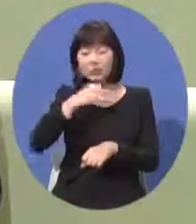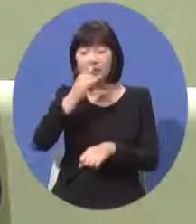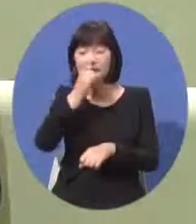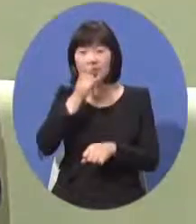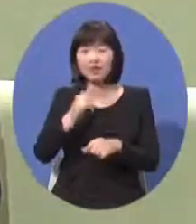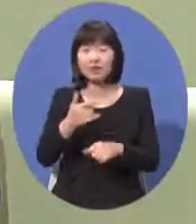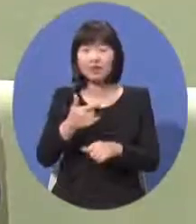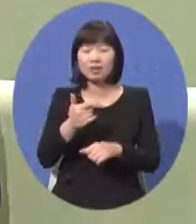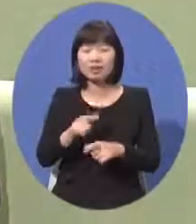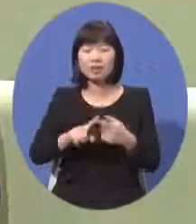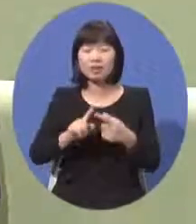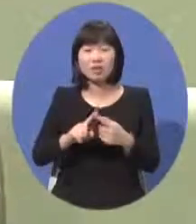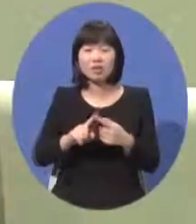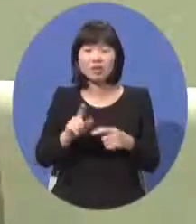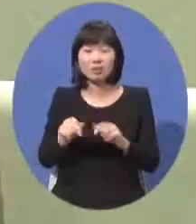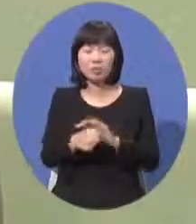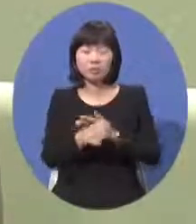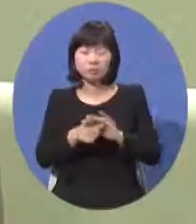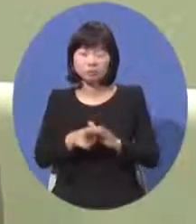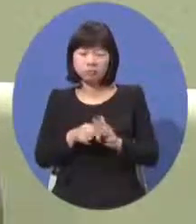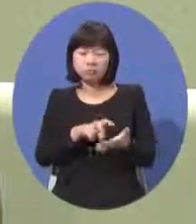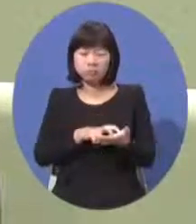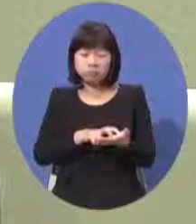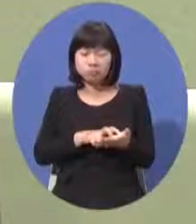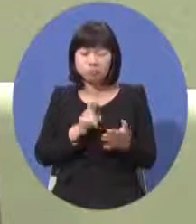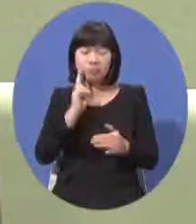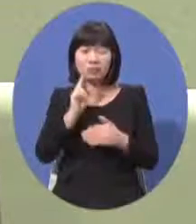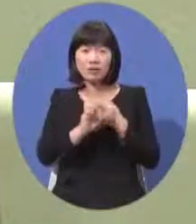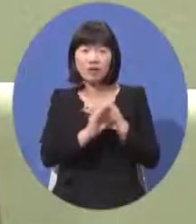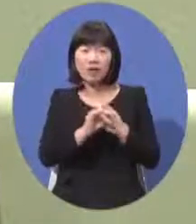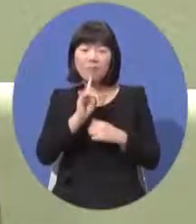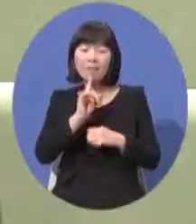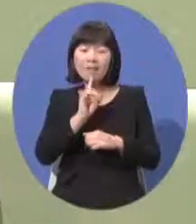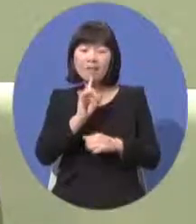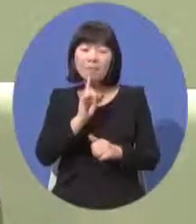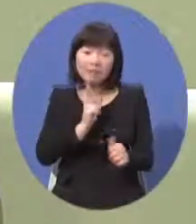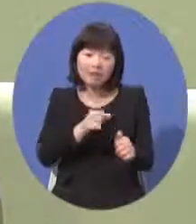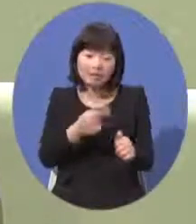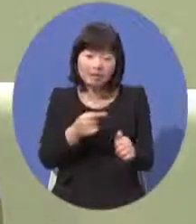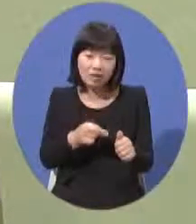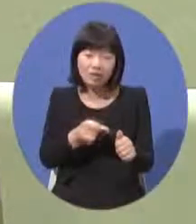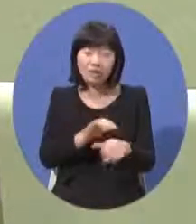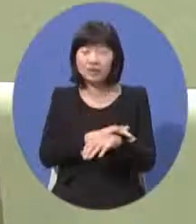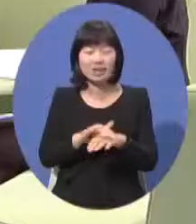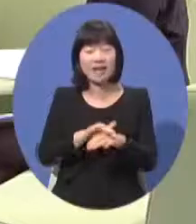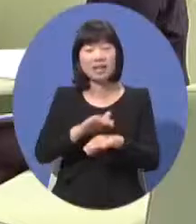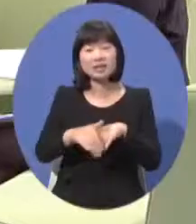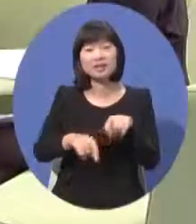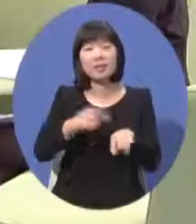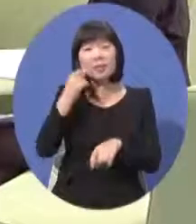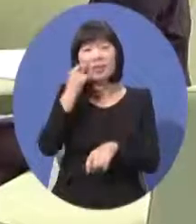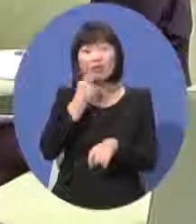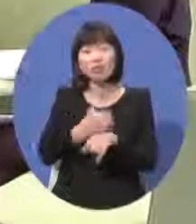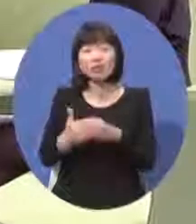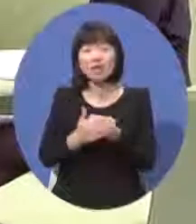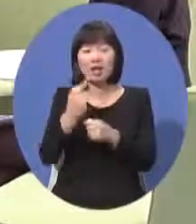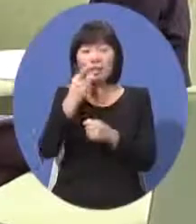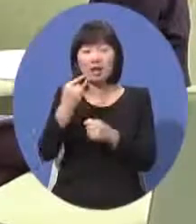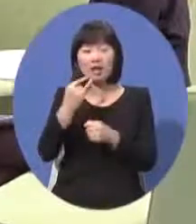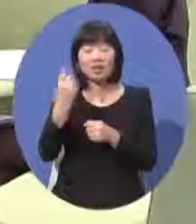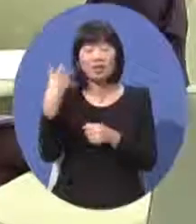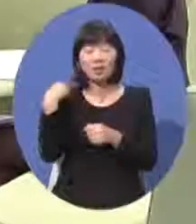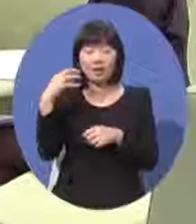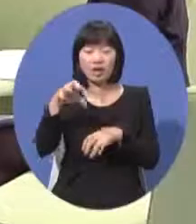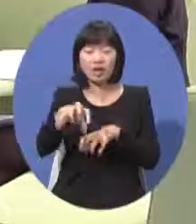이제 아주 불안하고 이게 숙기가 없는 아이들은 말만으로 잘 안 되는 경우가 많아요. 네. 그렇기 때문에 그걸 엄마하고 역할을